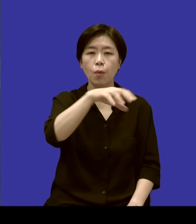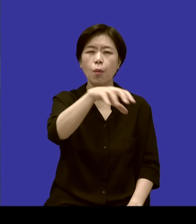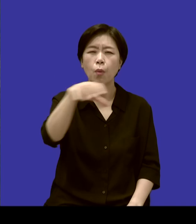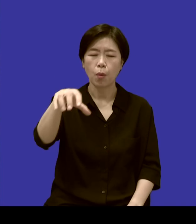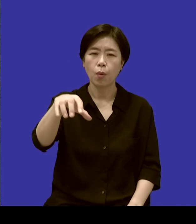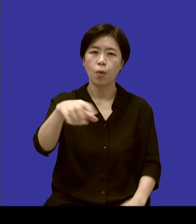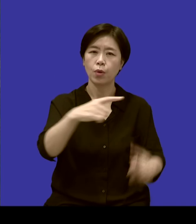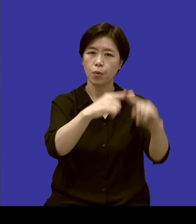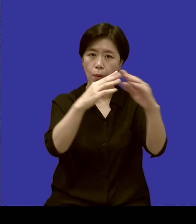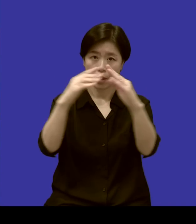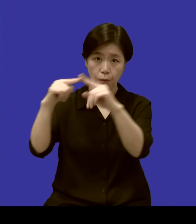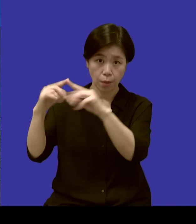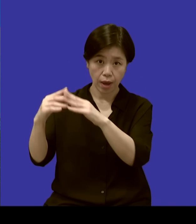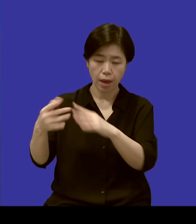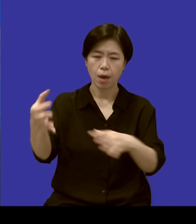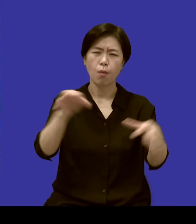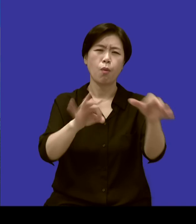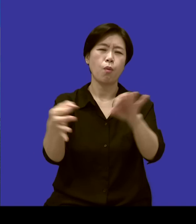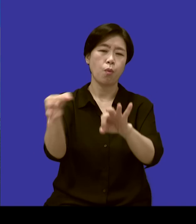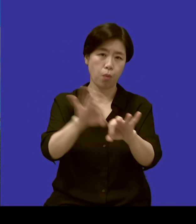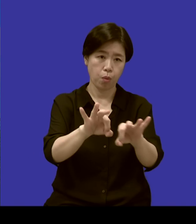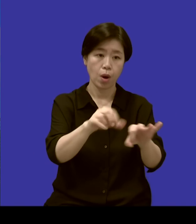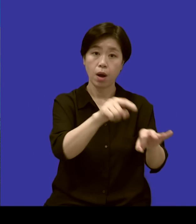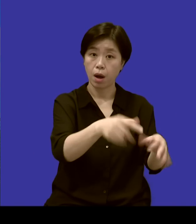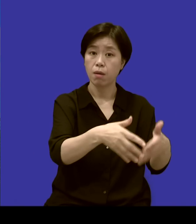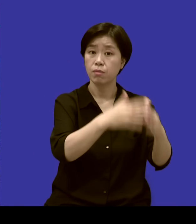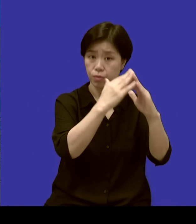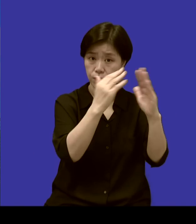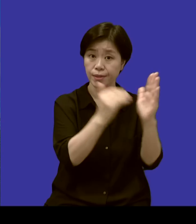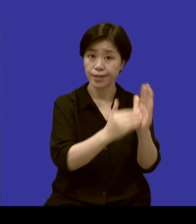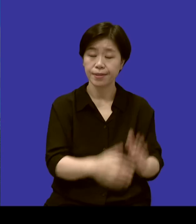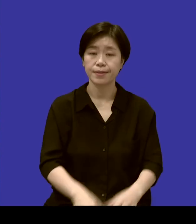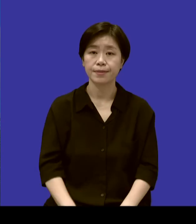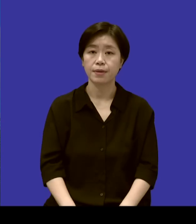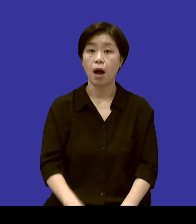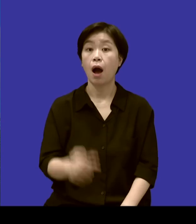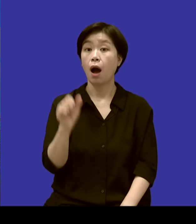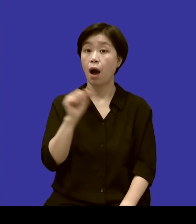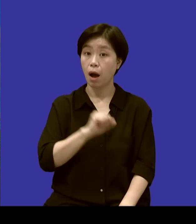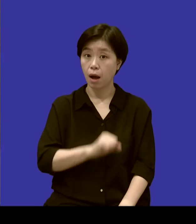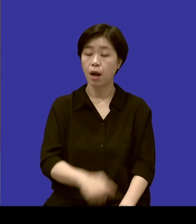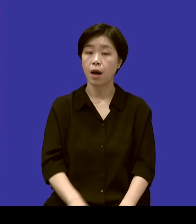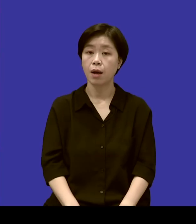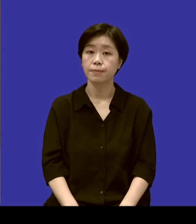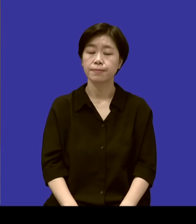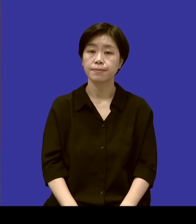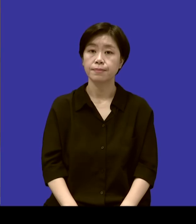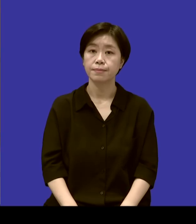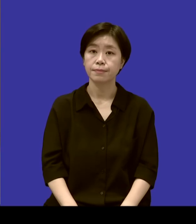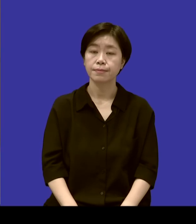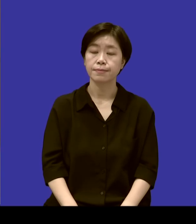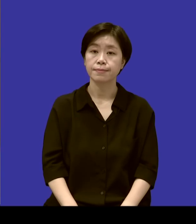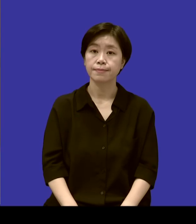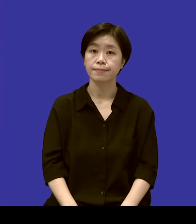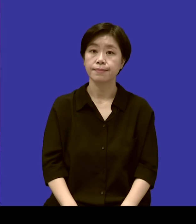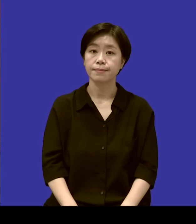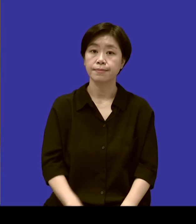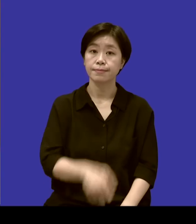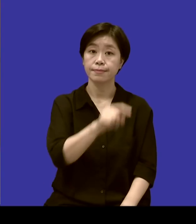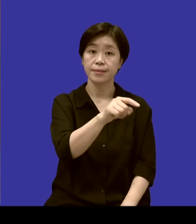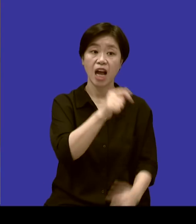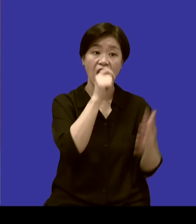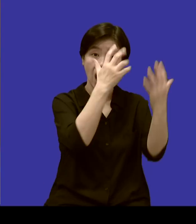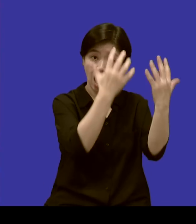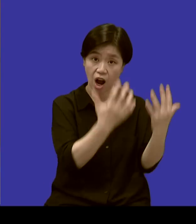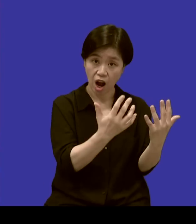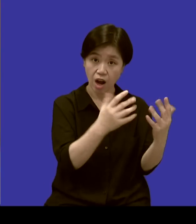순복음교회에서 우리가 다 물질을 합해서 그 교도소를 지었어요. 지어서 다른 거기에